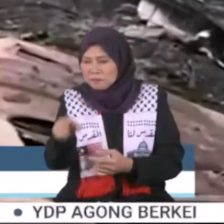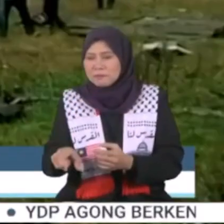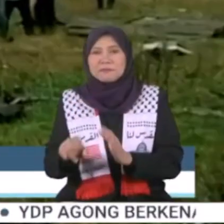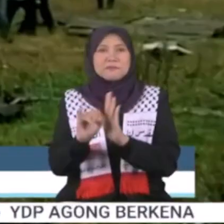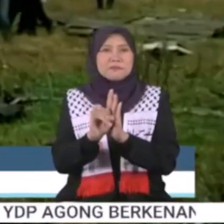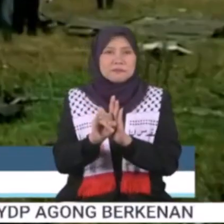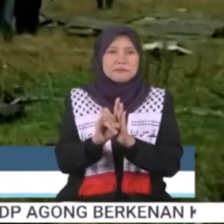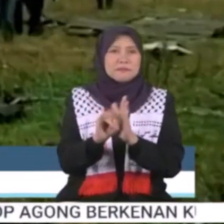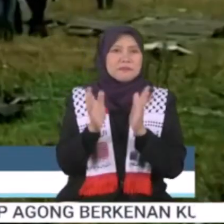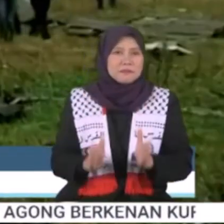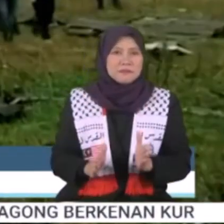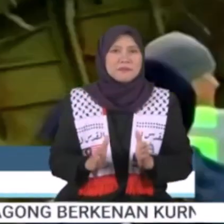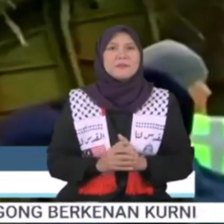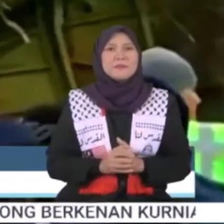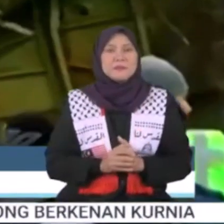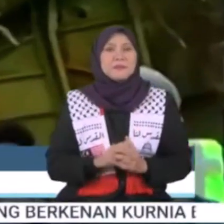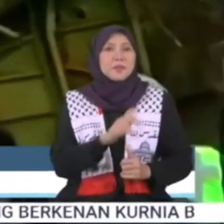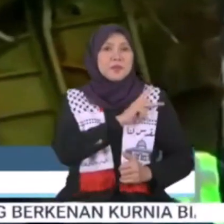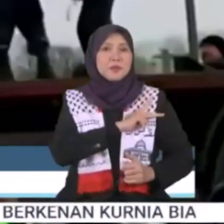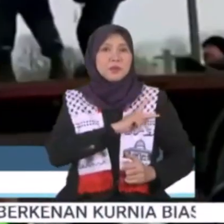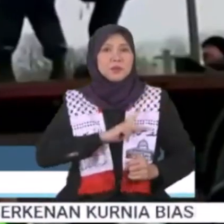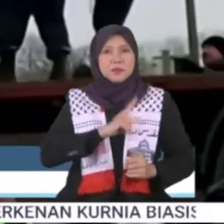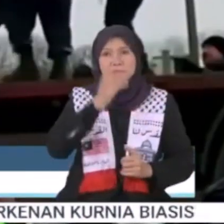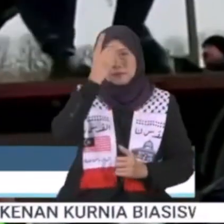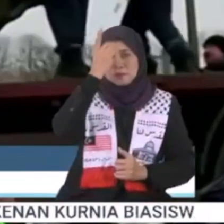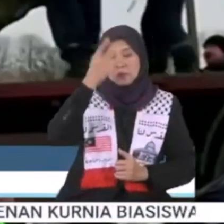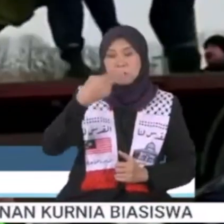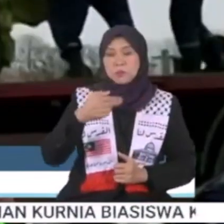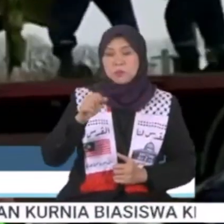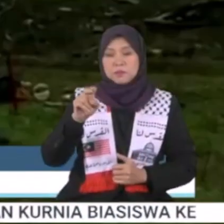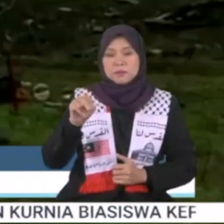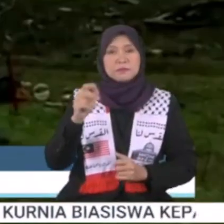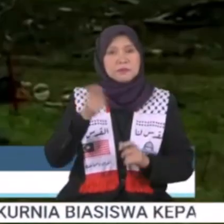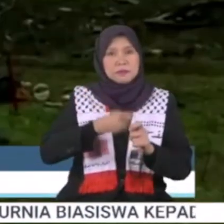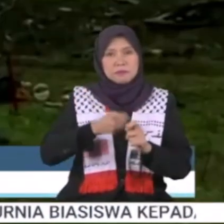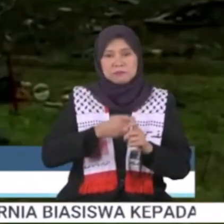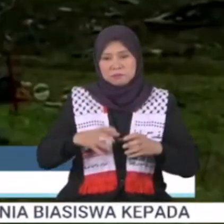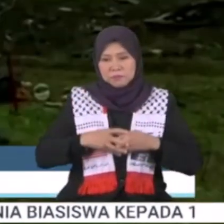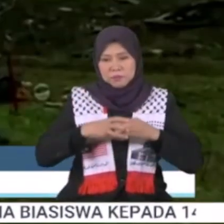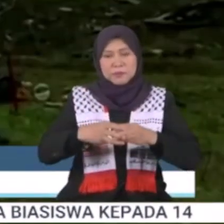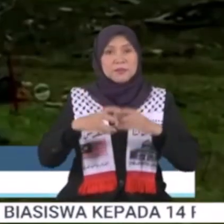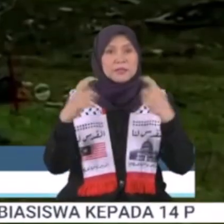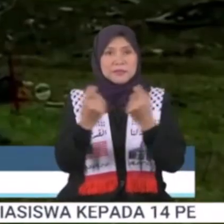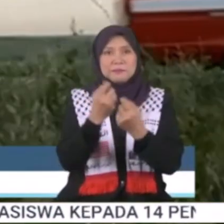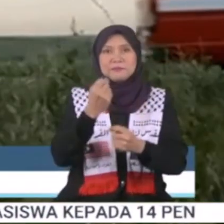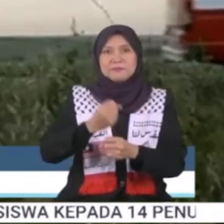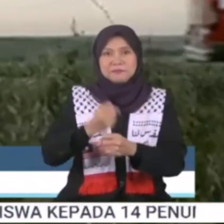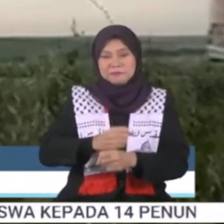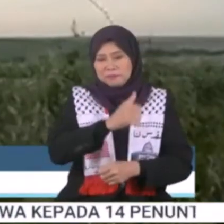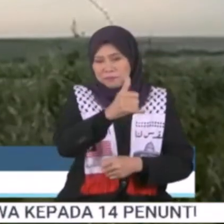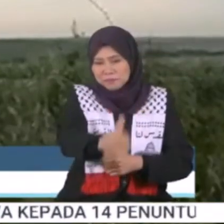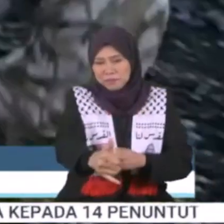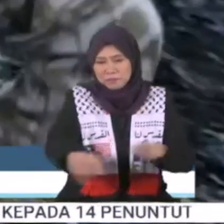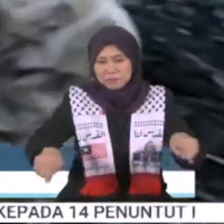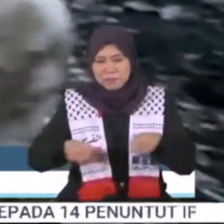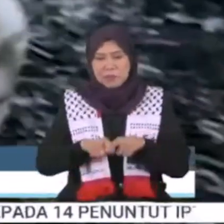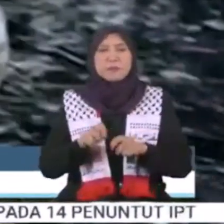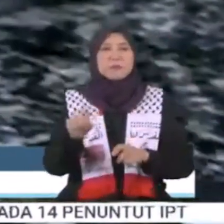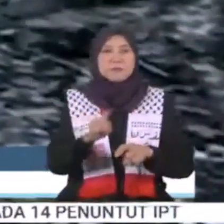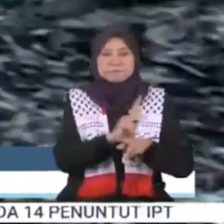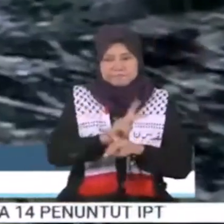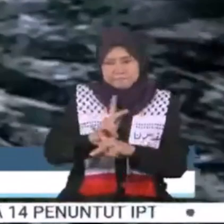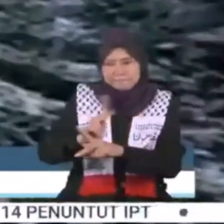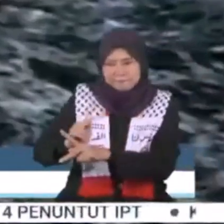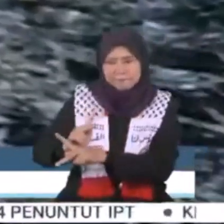mangsa. Jelas komandannya, Datuk Hussein Omar Han, setiap pergerakan mereka bertugas di lapangan sentiasa